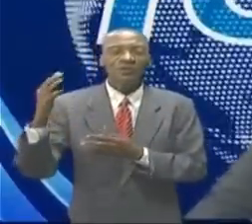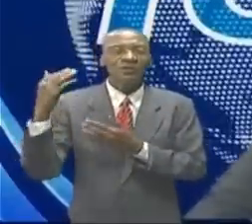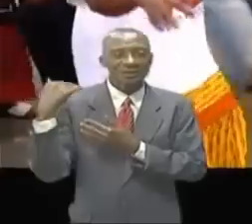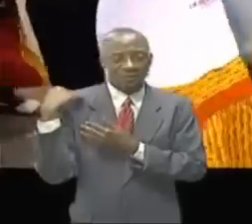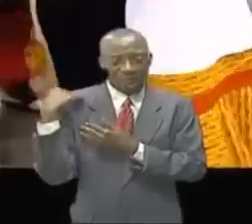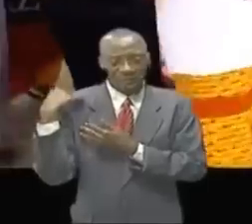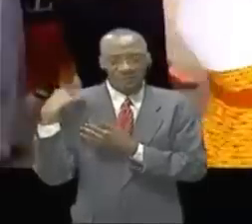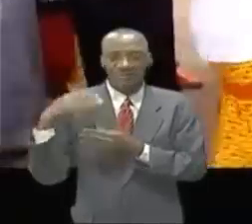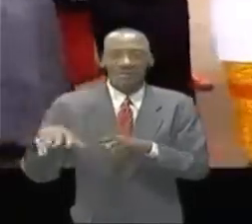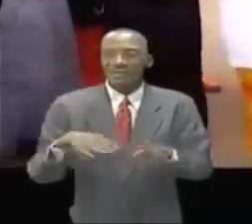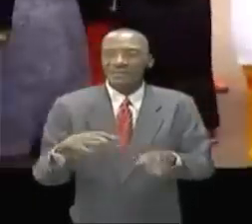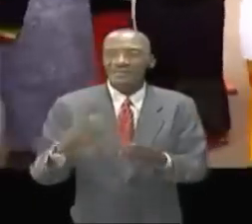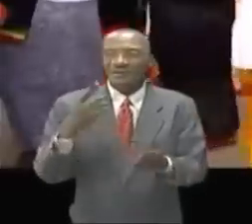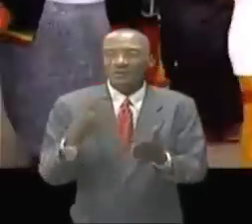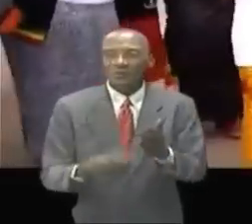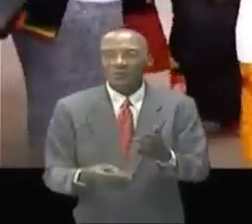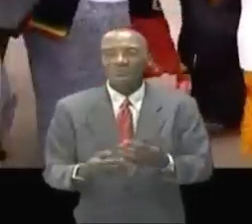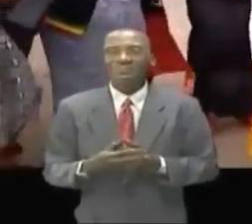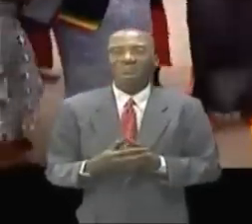détails.